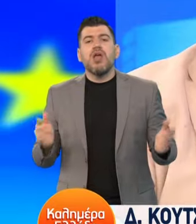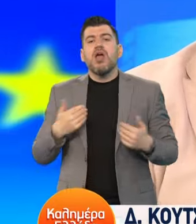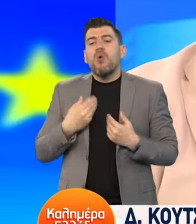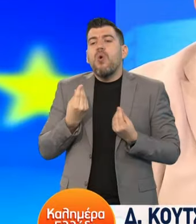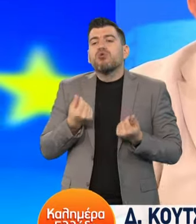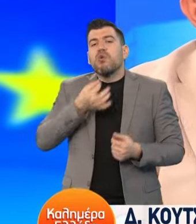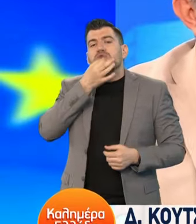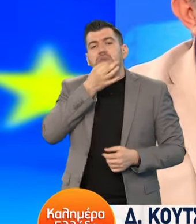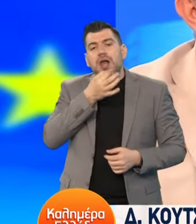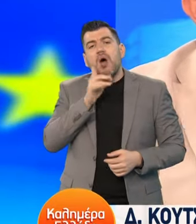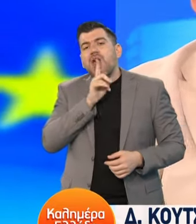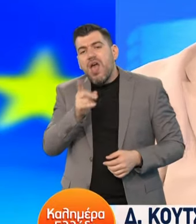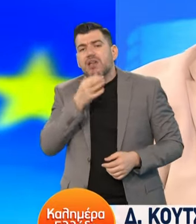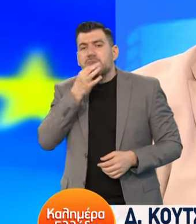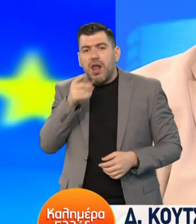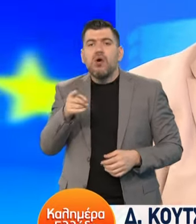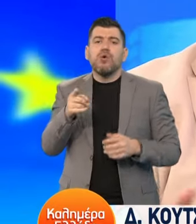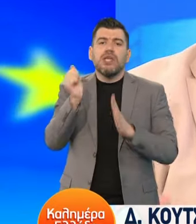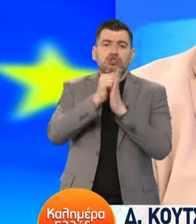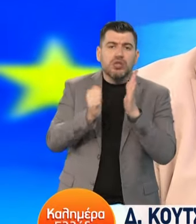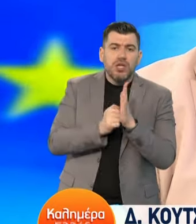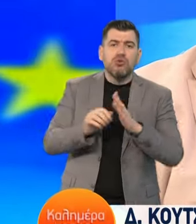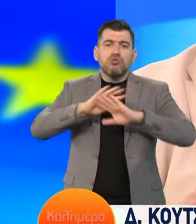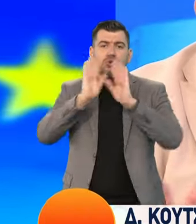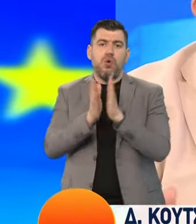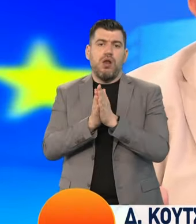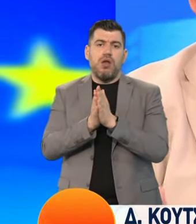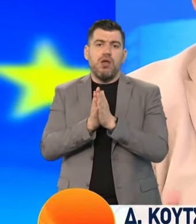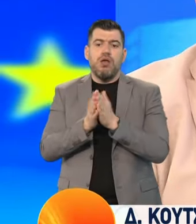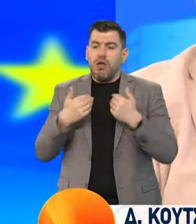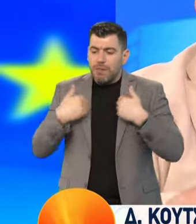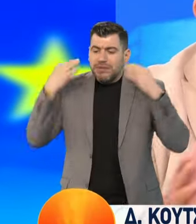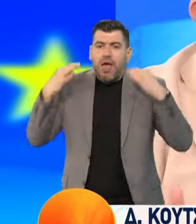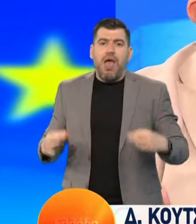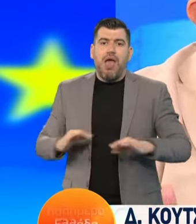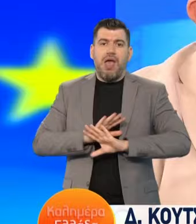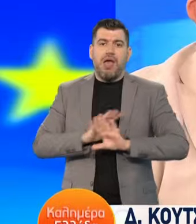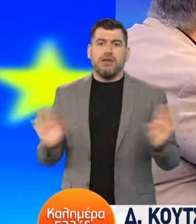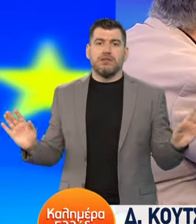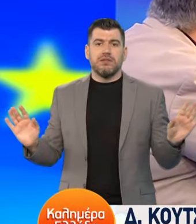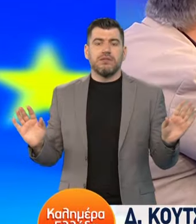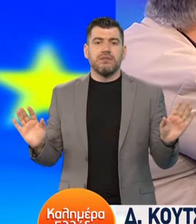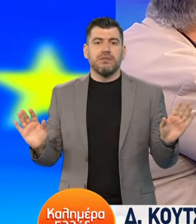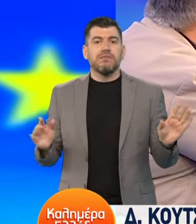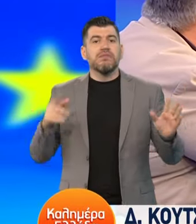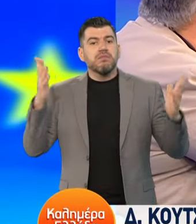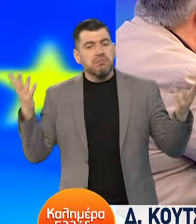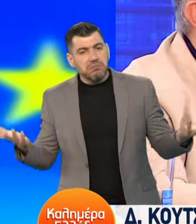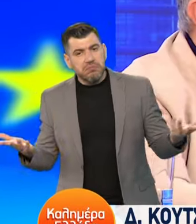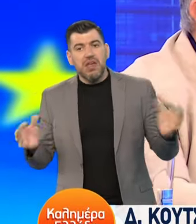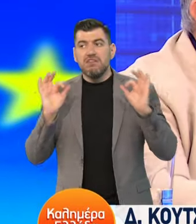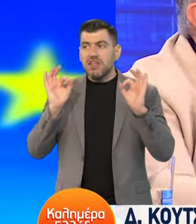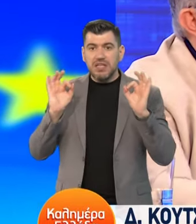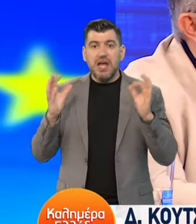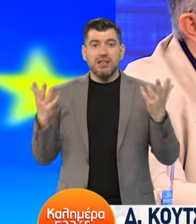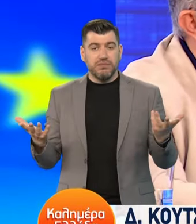άλλοι αυτοί είναι. Αυτό που λέω, εγώ αυτός είμαι, εμείς αυτοί είμαστε. Έτσι μιλάμε, τώρα το ανακαλύψαμε. Και βεβαίως το